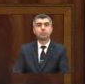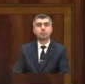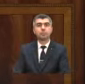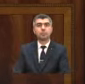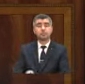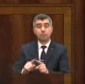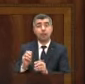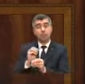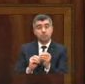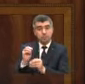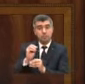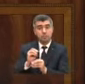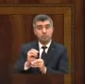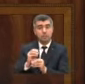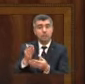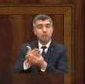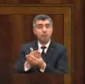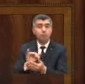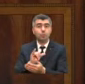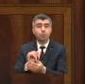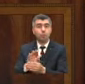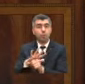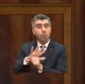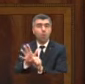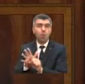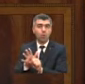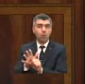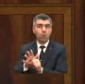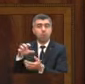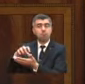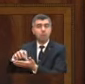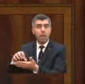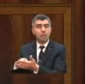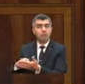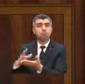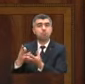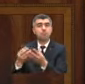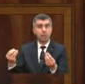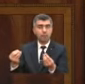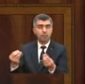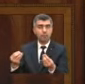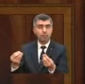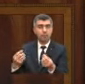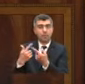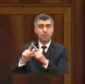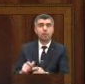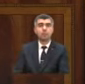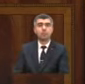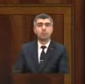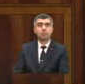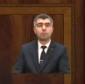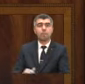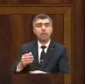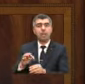أن تكون أكثر بسبب الجائحة، وفي جميع الدول ربع الدول المتقدمة رجعت وصلت أرقام فلكية نتيجة